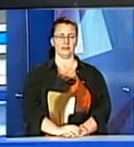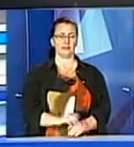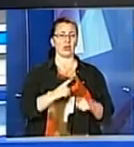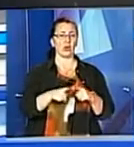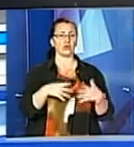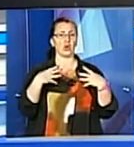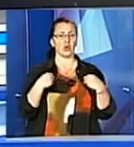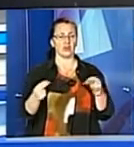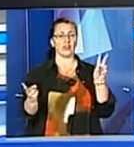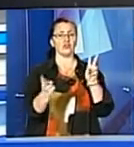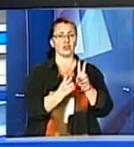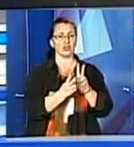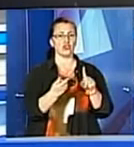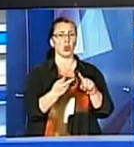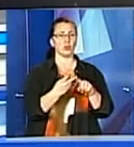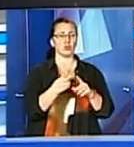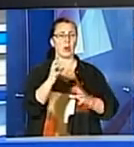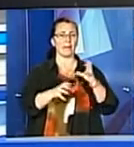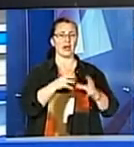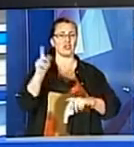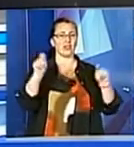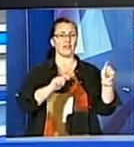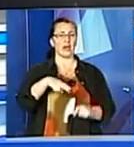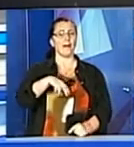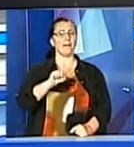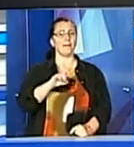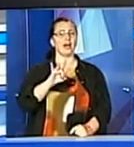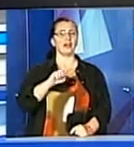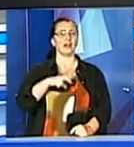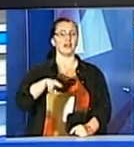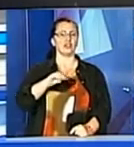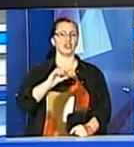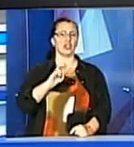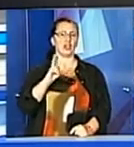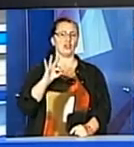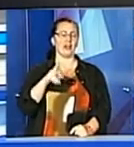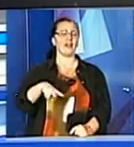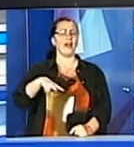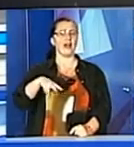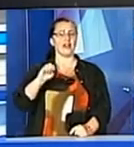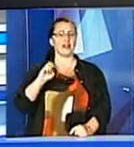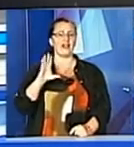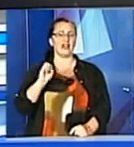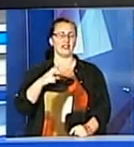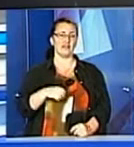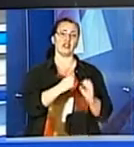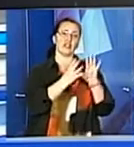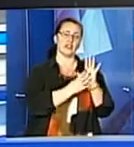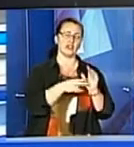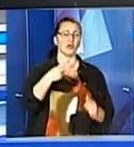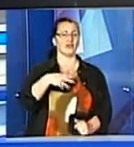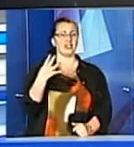Незабаром Львів зустрічатиме другий міжнародний фестиваль Параджанова на Левандівці. Цього року впродовж 19-24